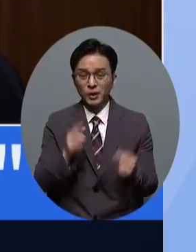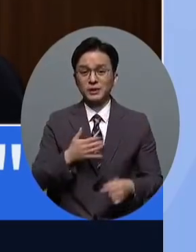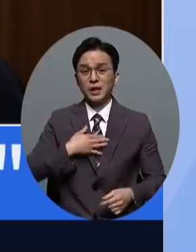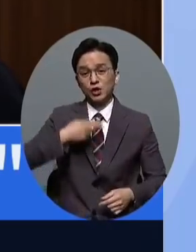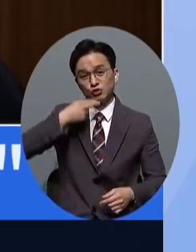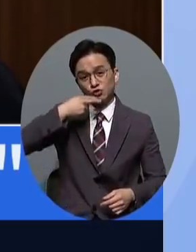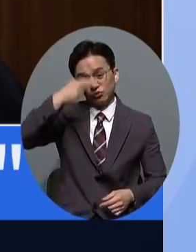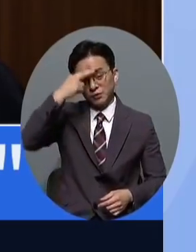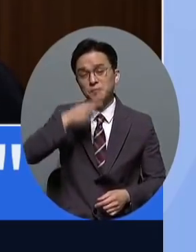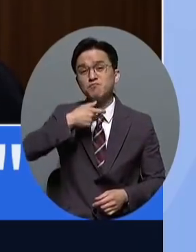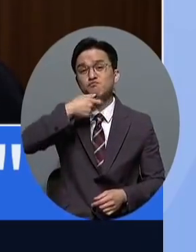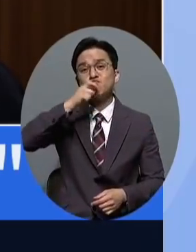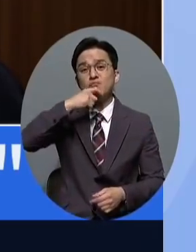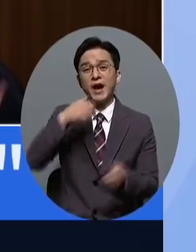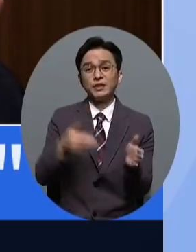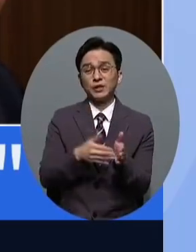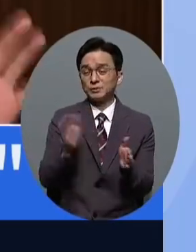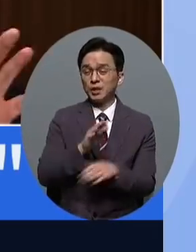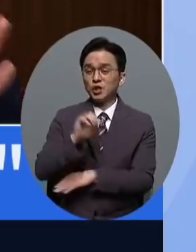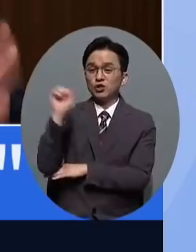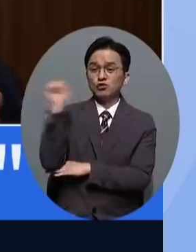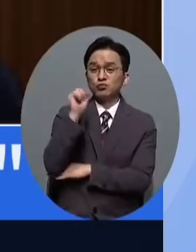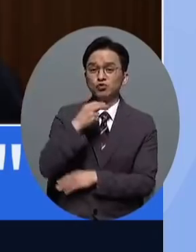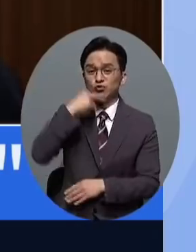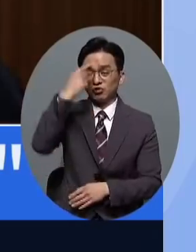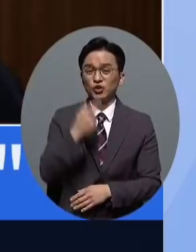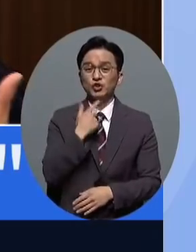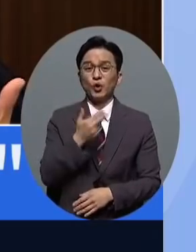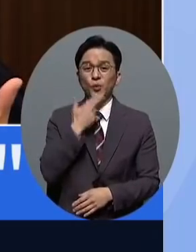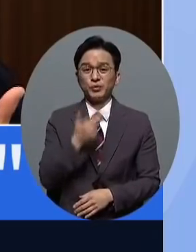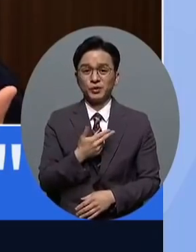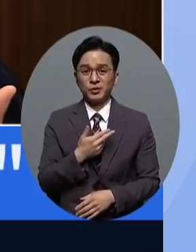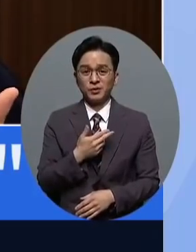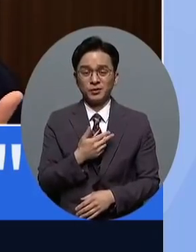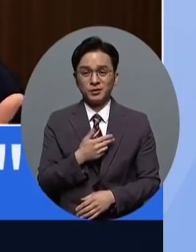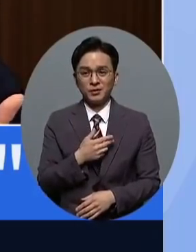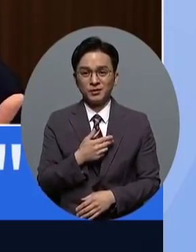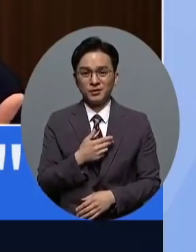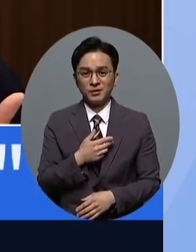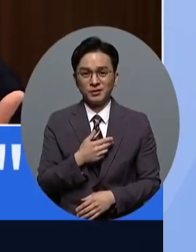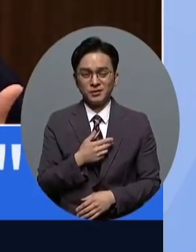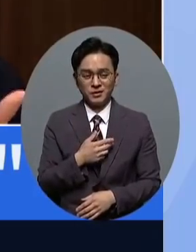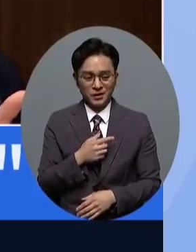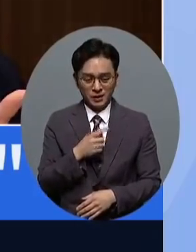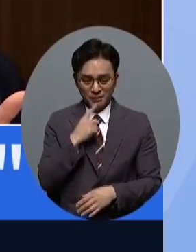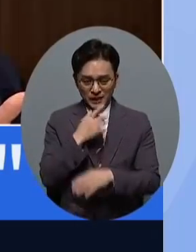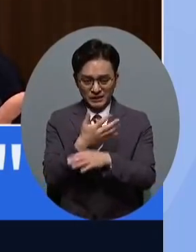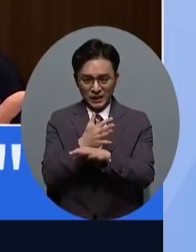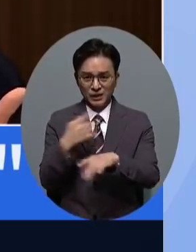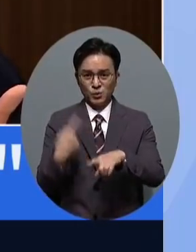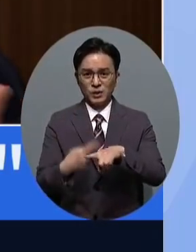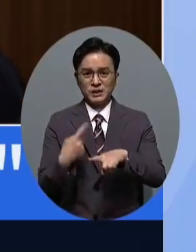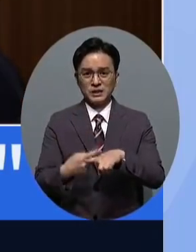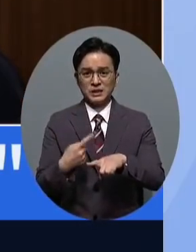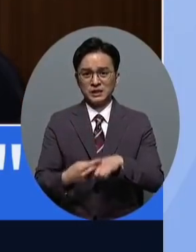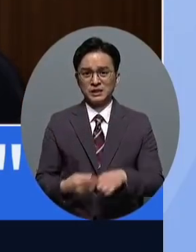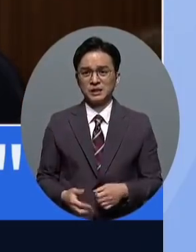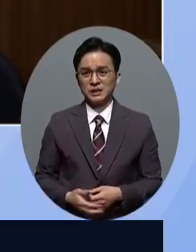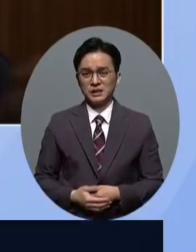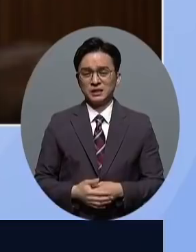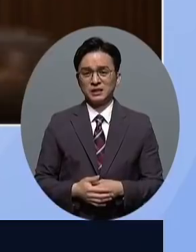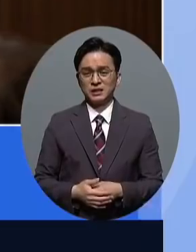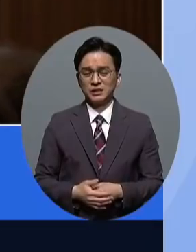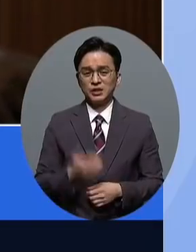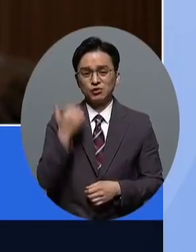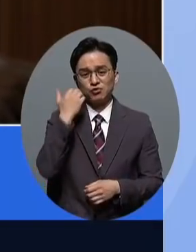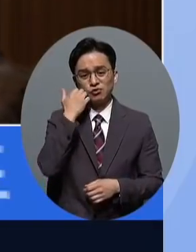말인지 아시겠습니까? 이거랑 같은 맥락이라고 보면 글쎄요. 이게 누가 말장난을 하는 것인지는 아마 들어보는 분들이 아마